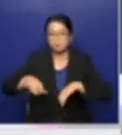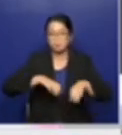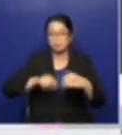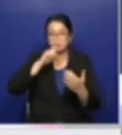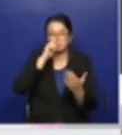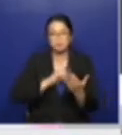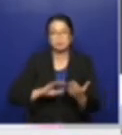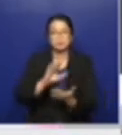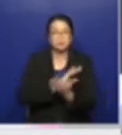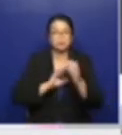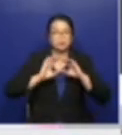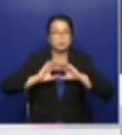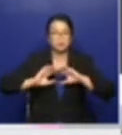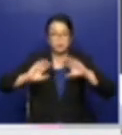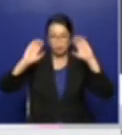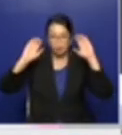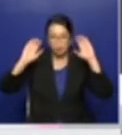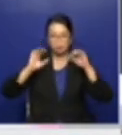ไม่มีอะไร